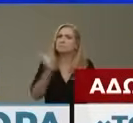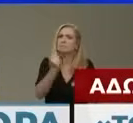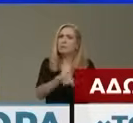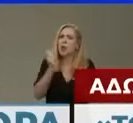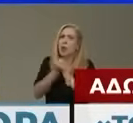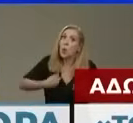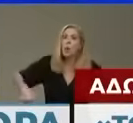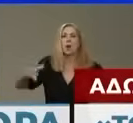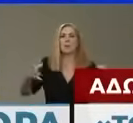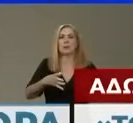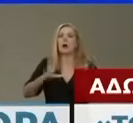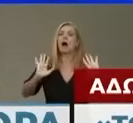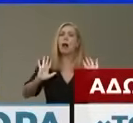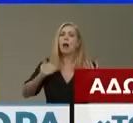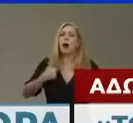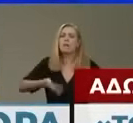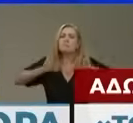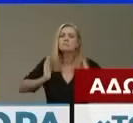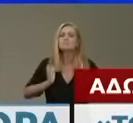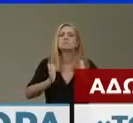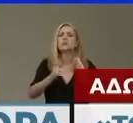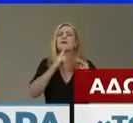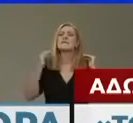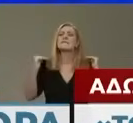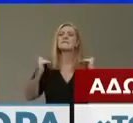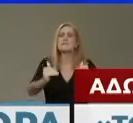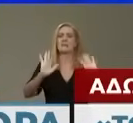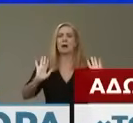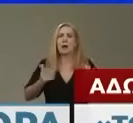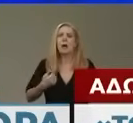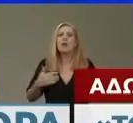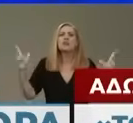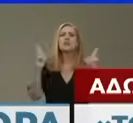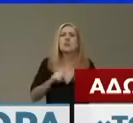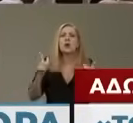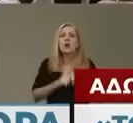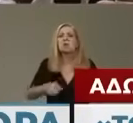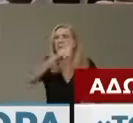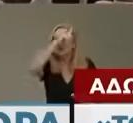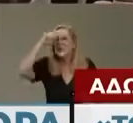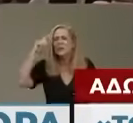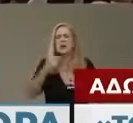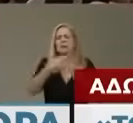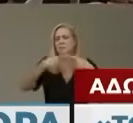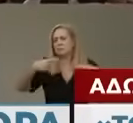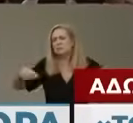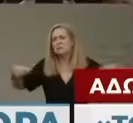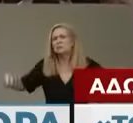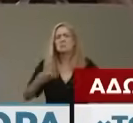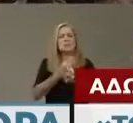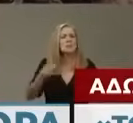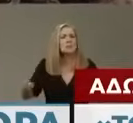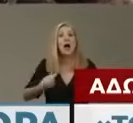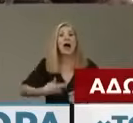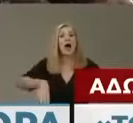τρόπο εμφατικό, που πλέον κλείνει κάθε συζήτηση τέτοιου αιτήματος από το ΕΣΥ. Δεν λέω ότι με αυτό θεραπεύουμε όλα τα προβλήματα, προς Θεού. Λέω όμως